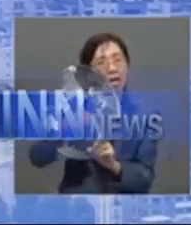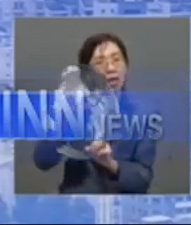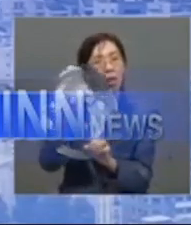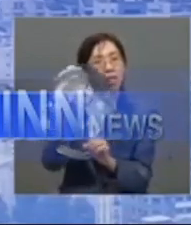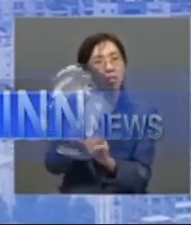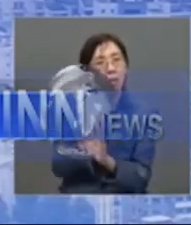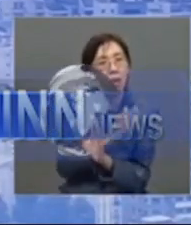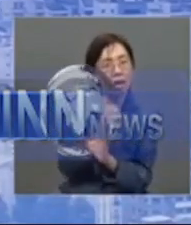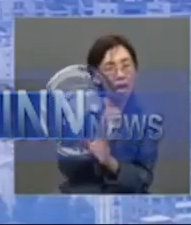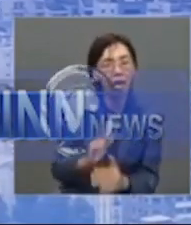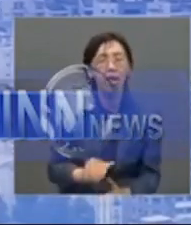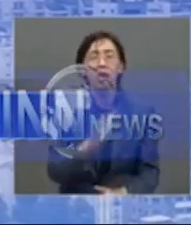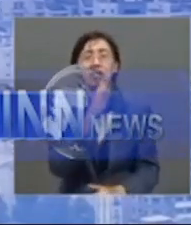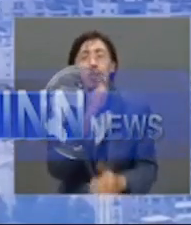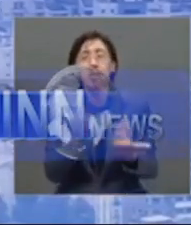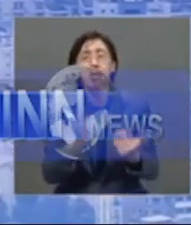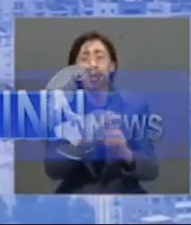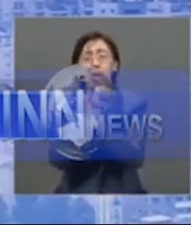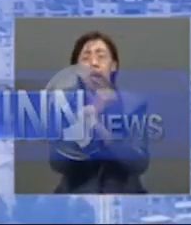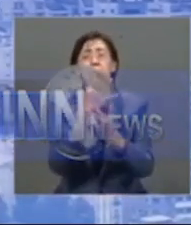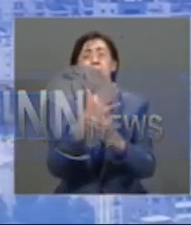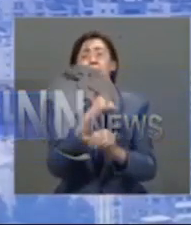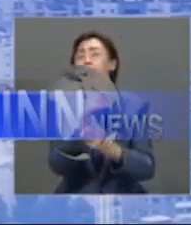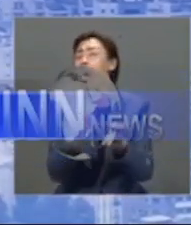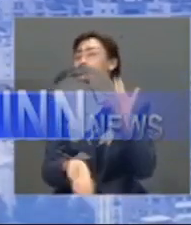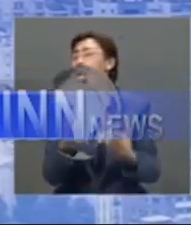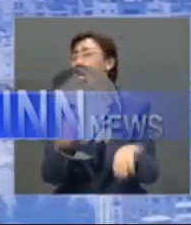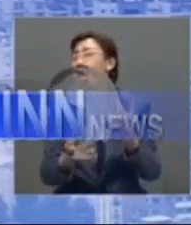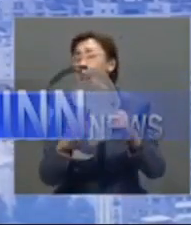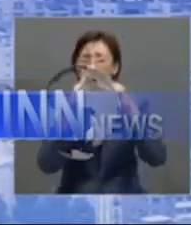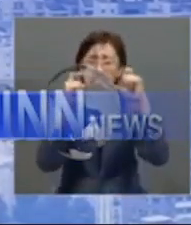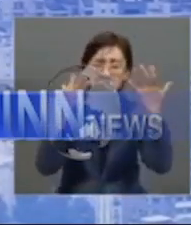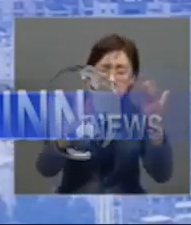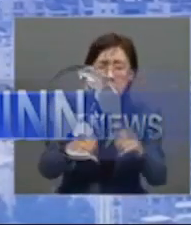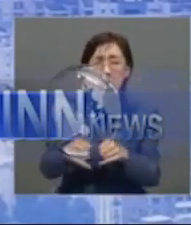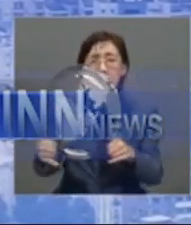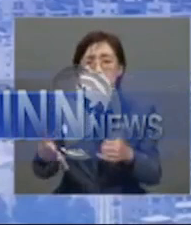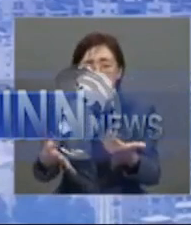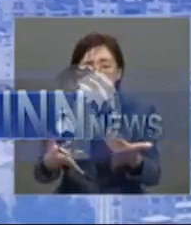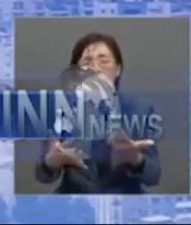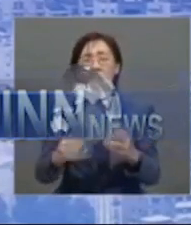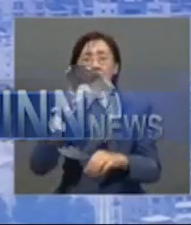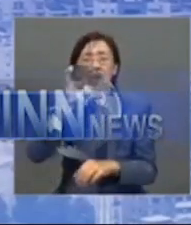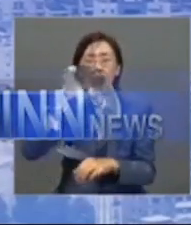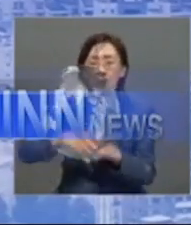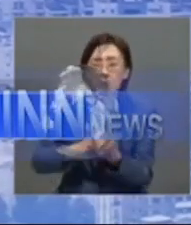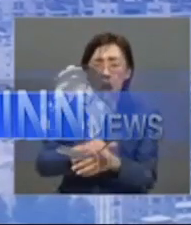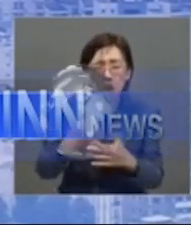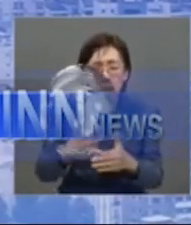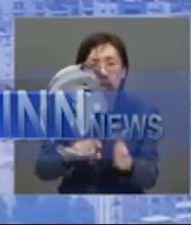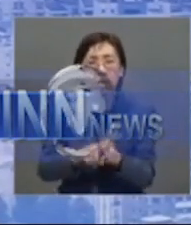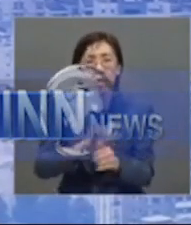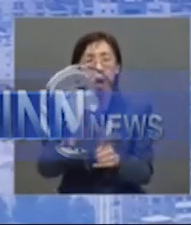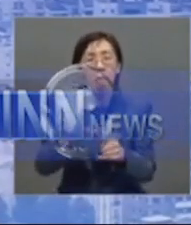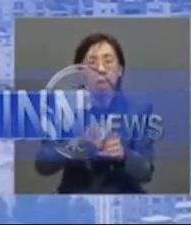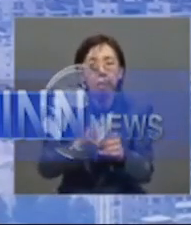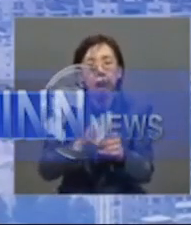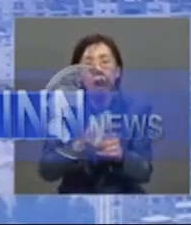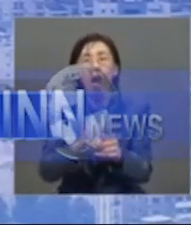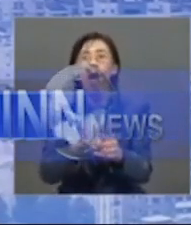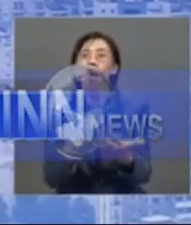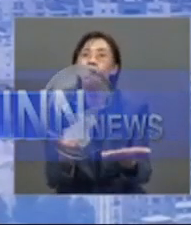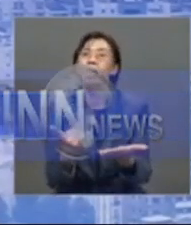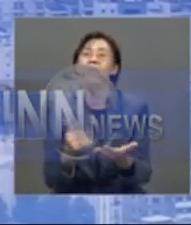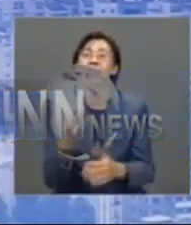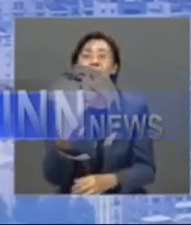เมษายน2563ว่าสถานการณ์ปัจจุบันประเทศไทยอยู่อันดับที่59ของโลกพบผู้ป่วยใหม่7คนรักษาห